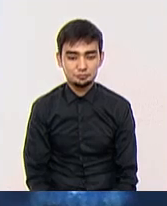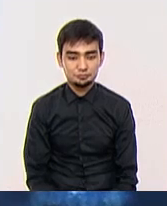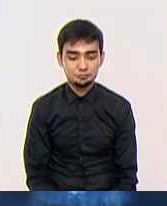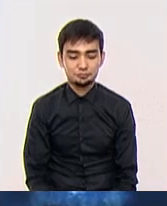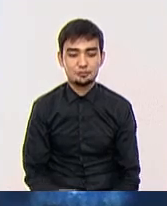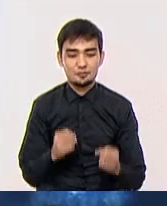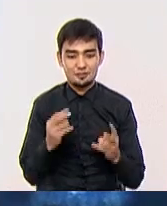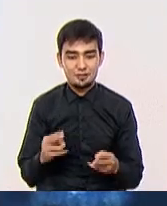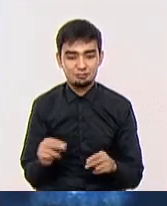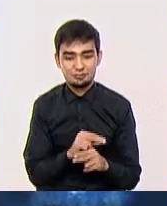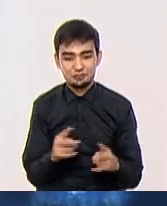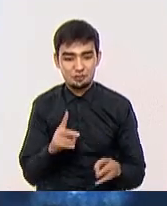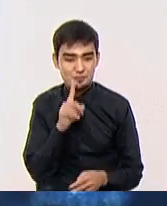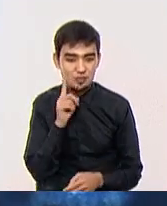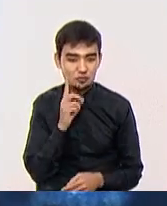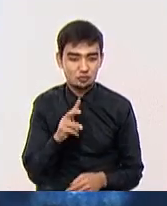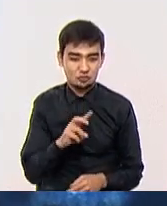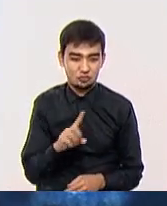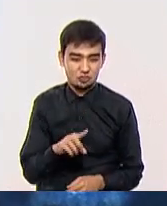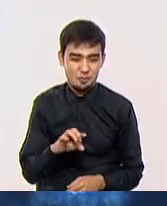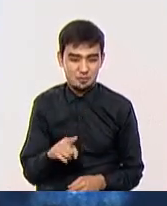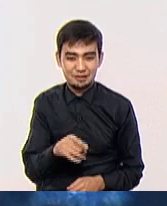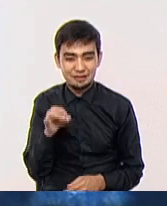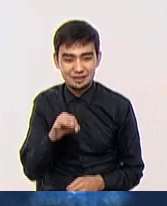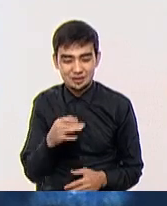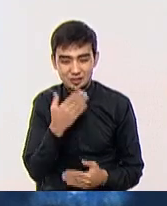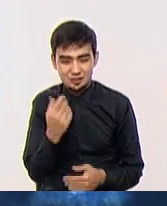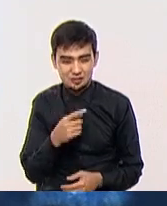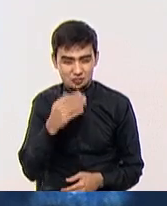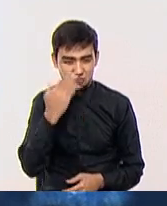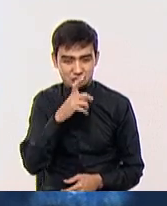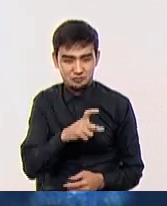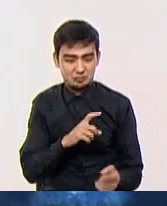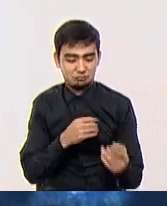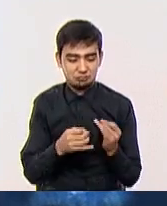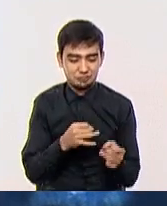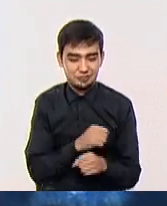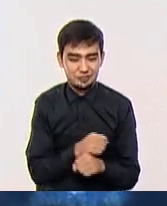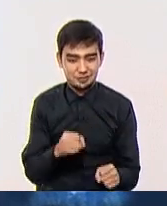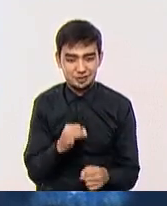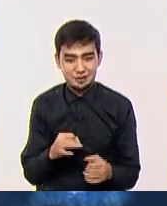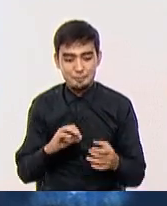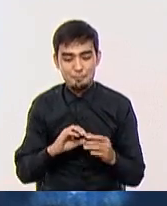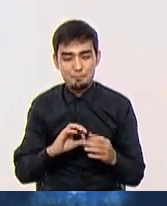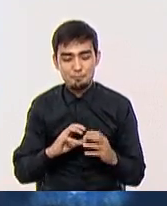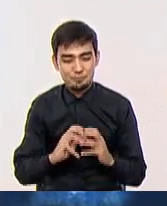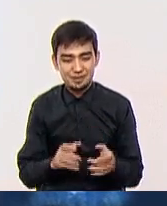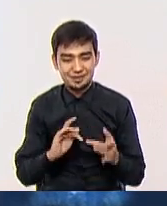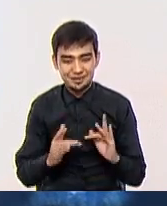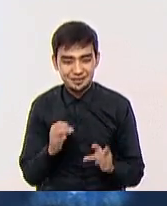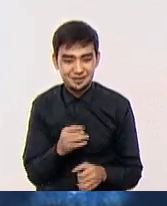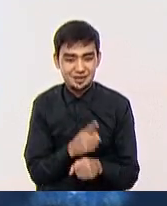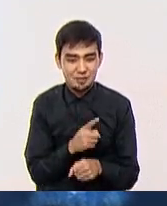как необходимо воспитывать молодежь, чтобы она не интересовалась нежелательным контентом. Современный мир интернета и доступность